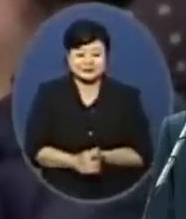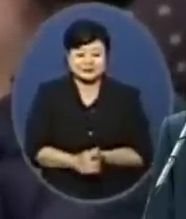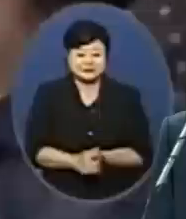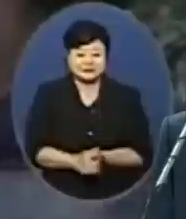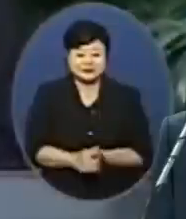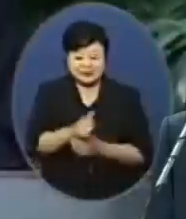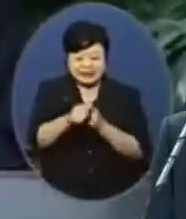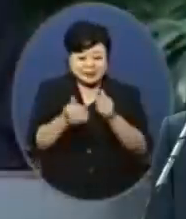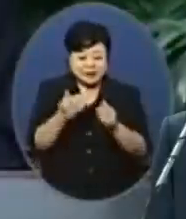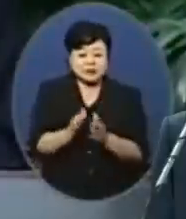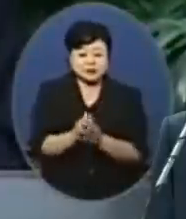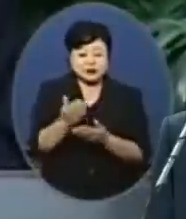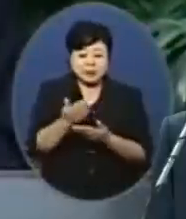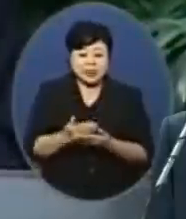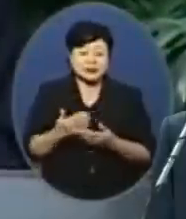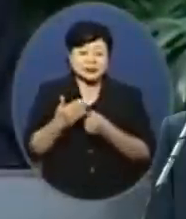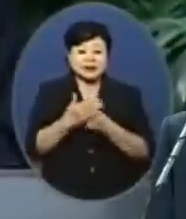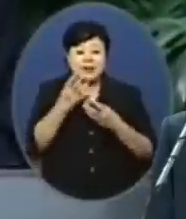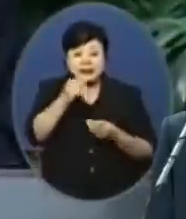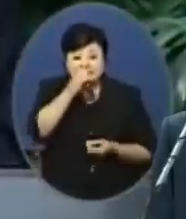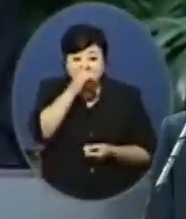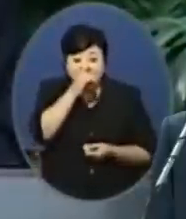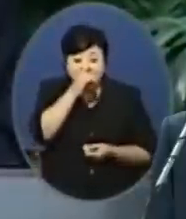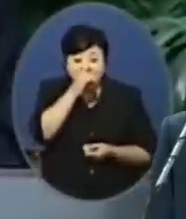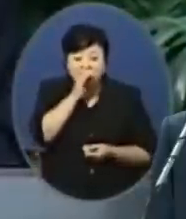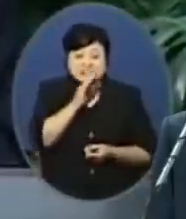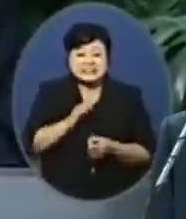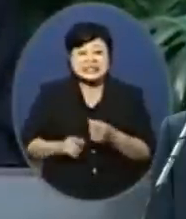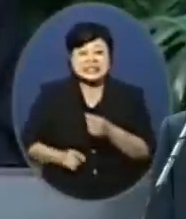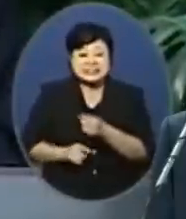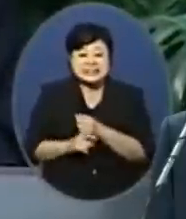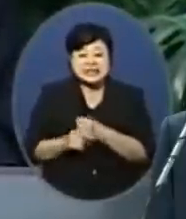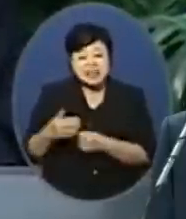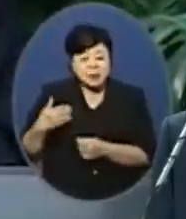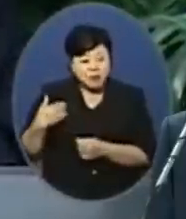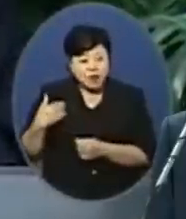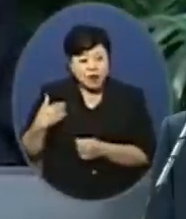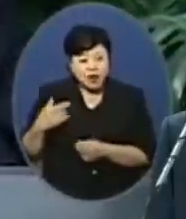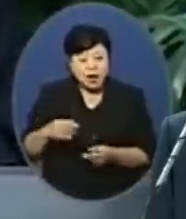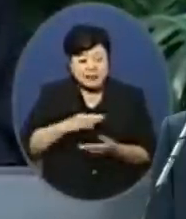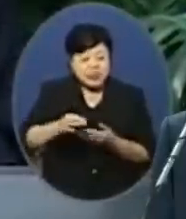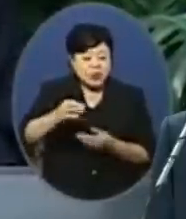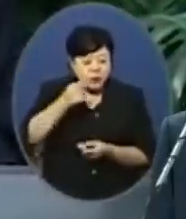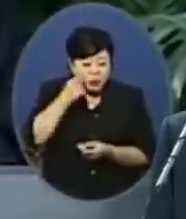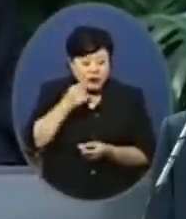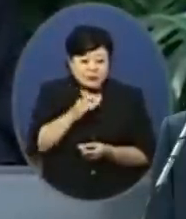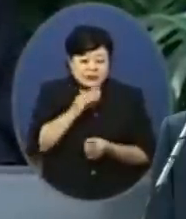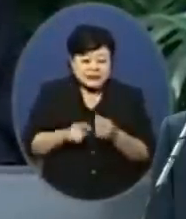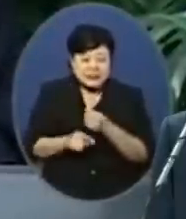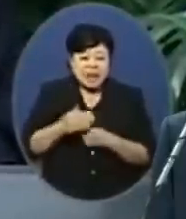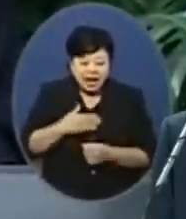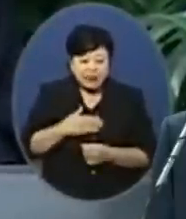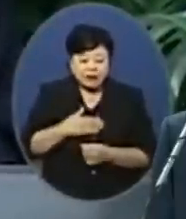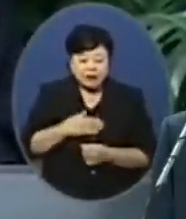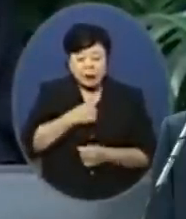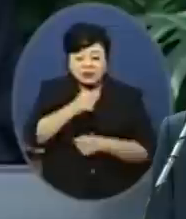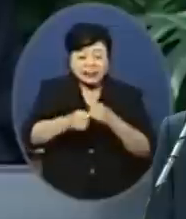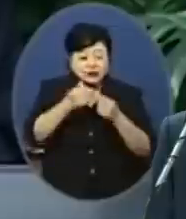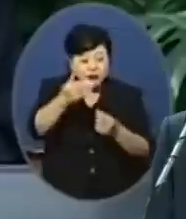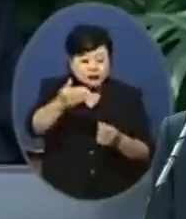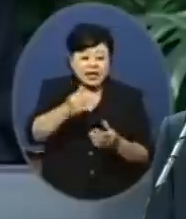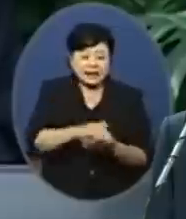우리는 하나님께로부터 받은 은혜가 많지만 진리를 몰라서 사용을 못합니다. 진리를 알지니 진리가 너희를 자유케